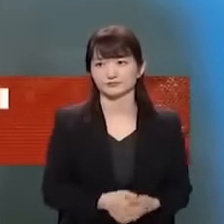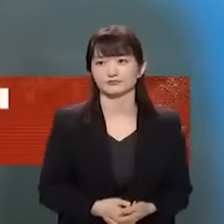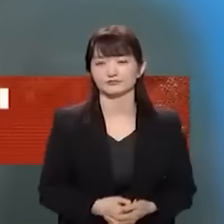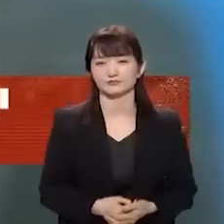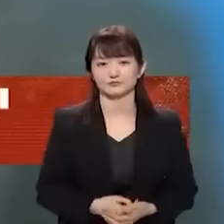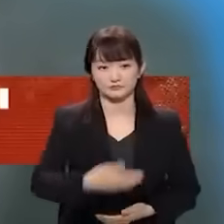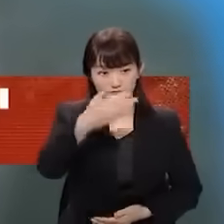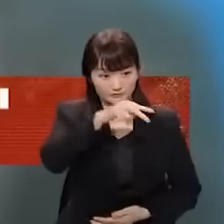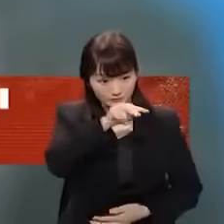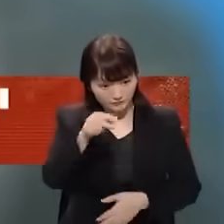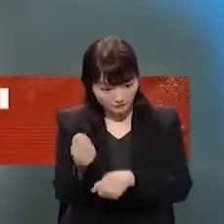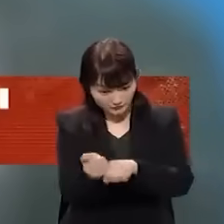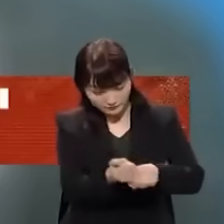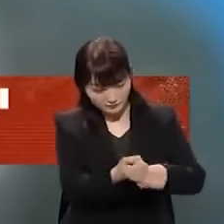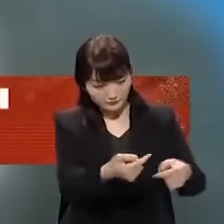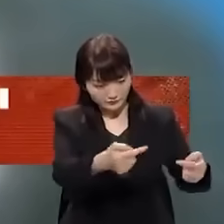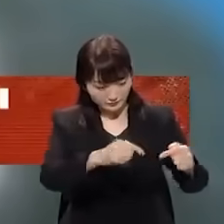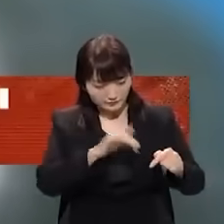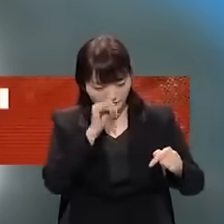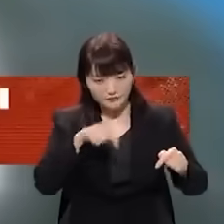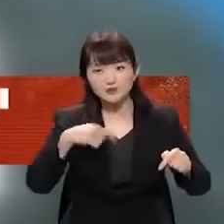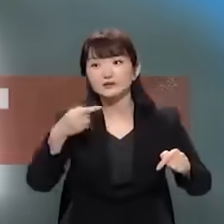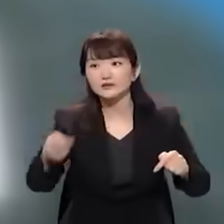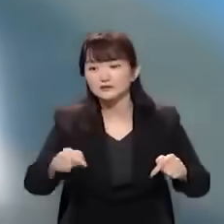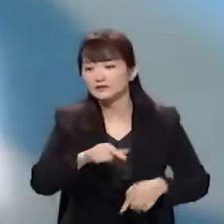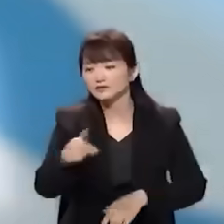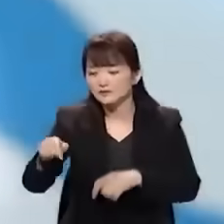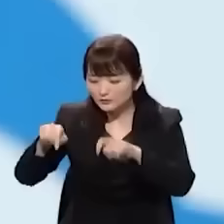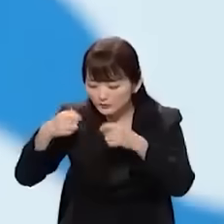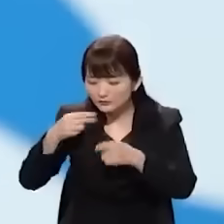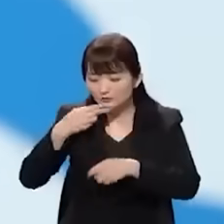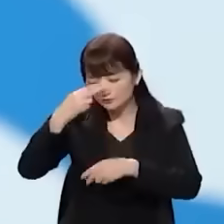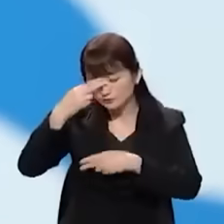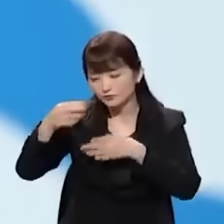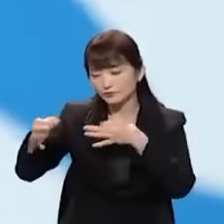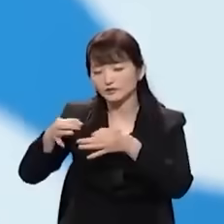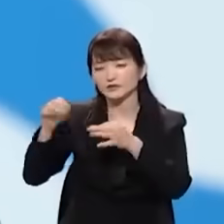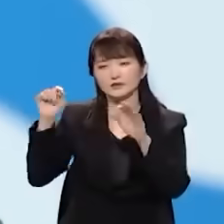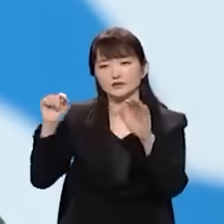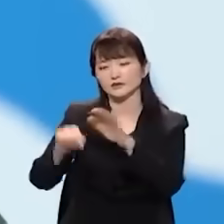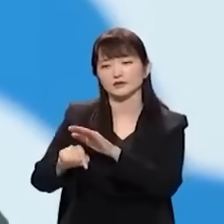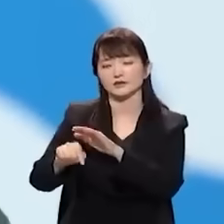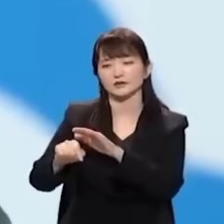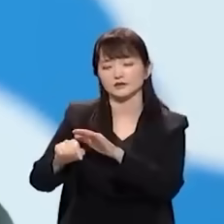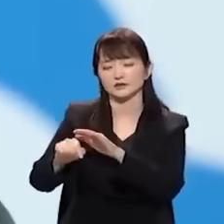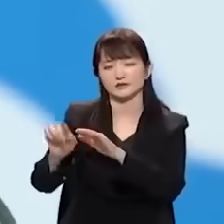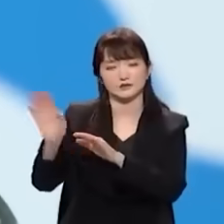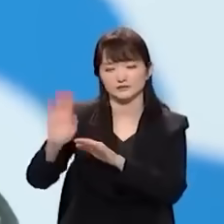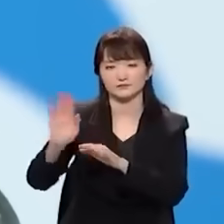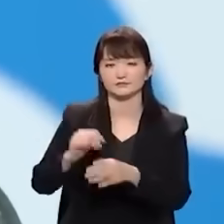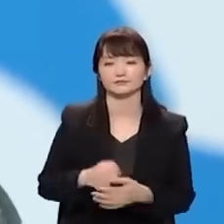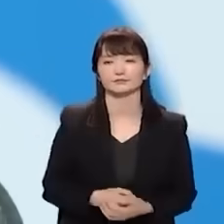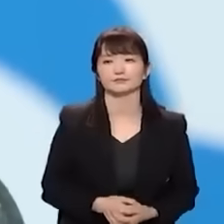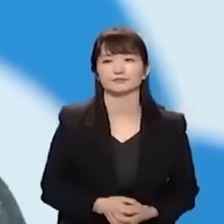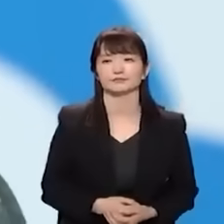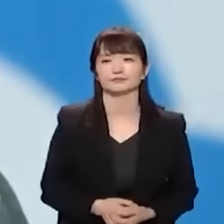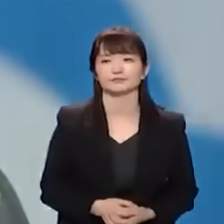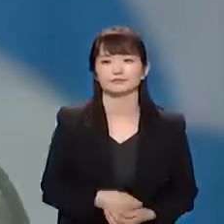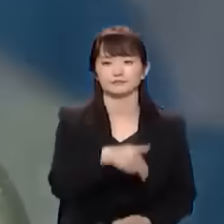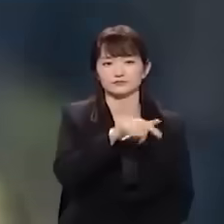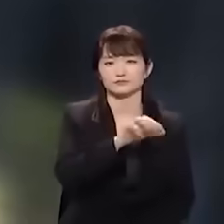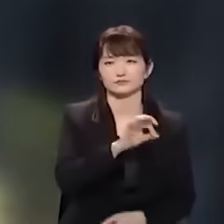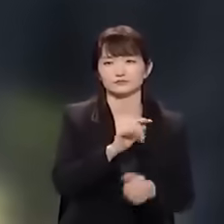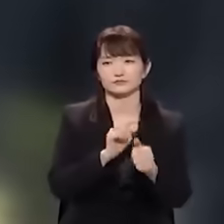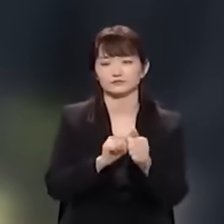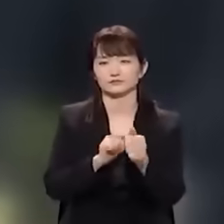스크린 골프 자리에는 함께 있었지만 그 후에 저녁 자리와 유흥 조정에는 같이 가지 않았다라고 밝혔고요 그리고 이제 사실 이 정찬